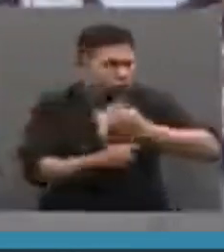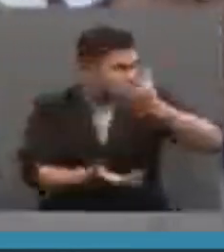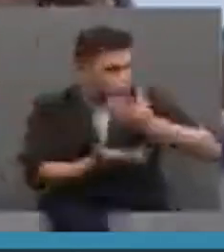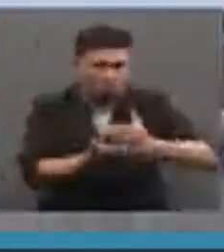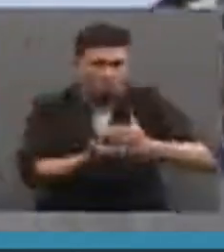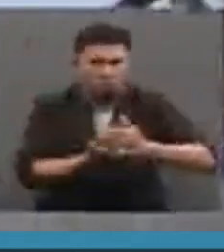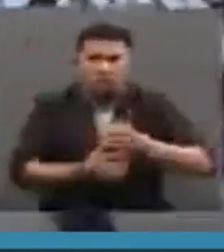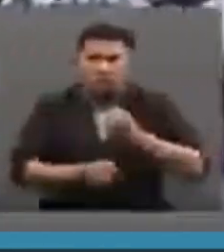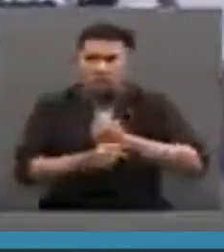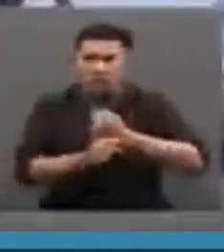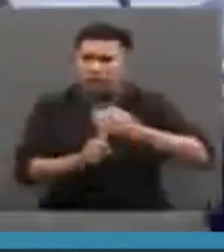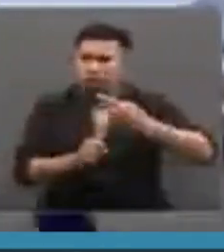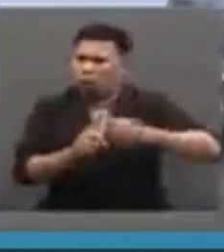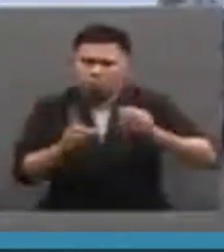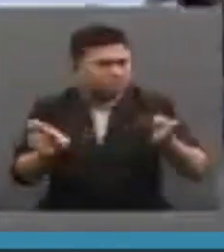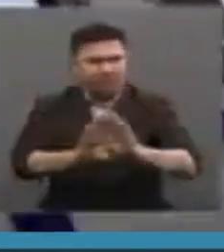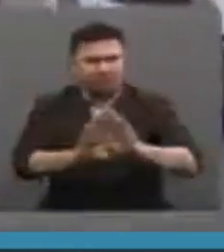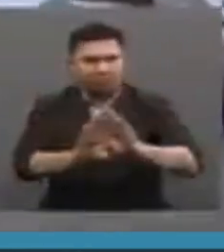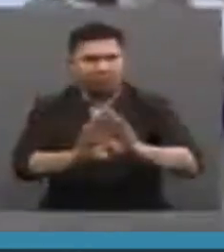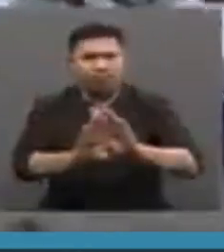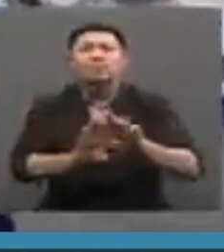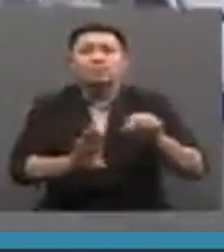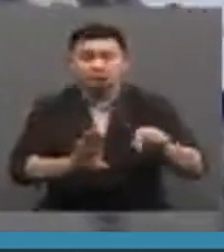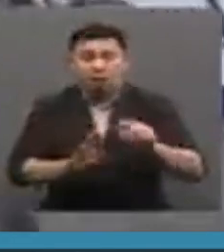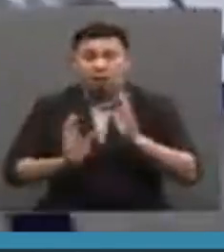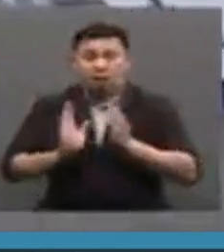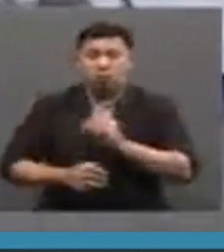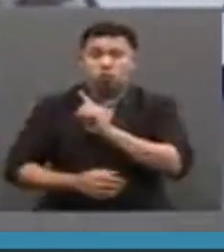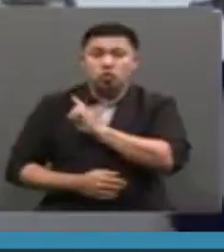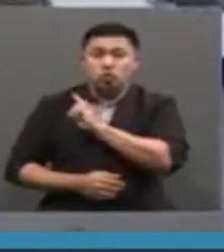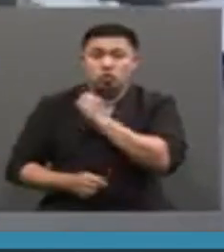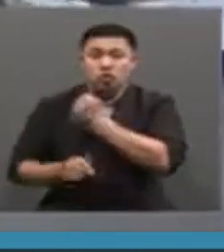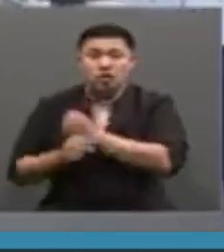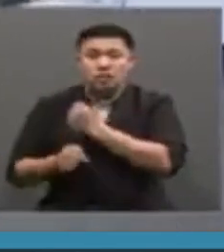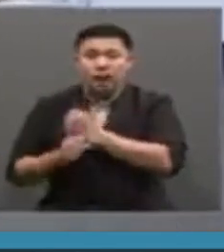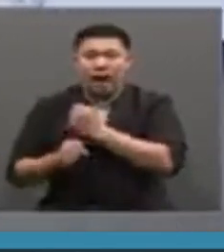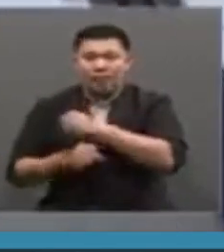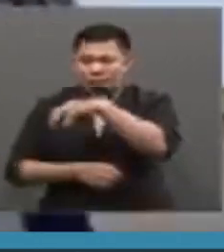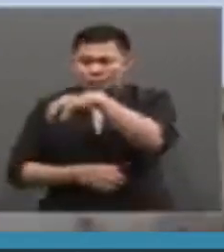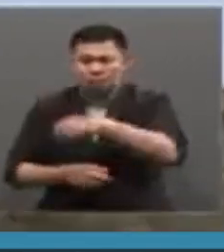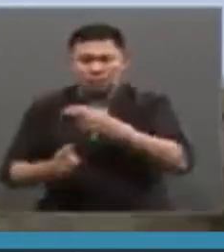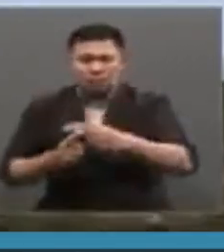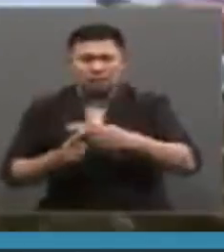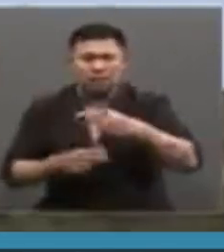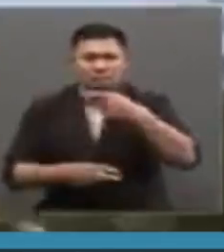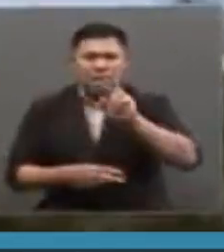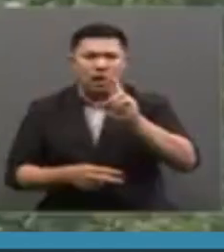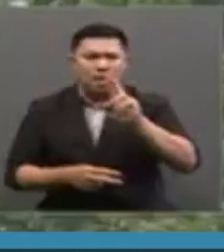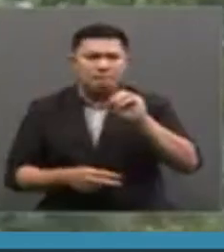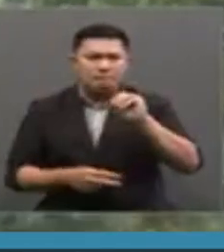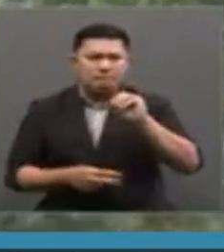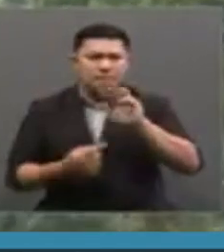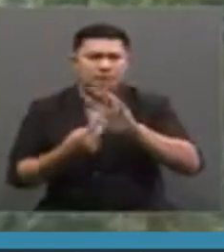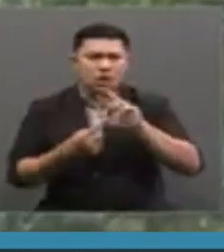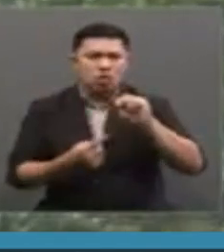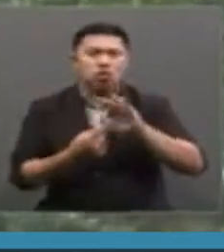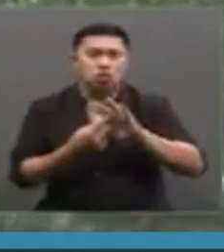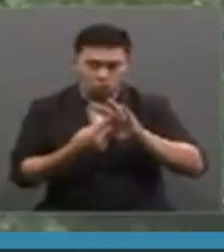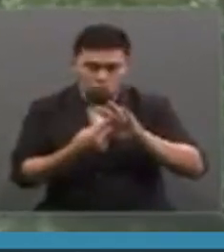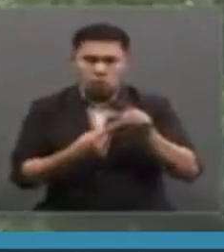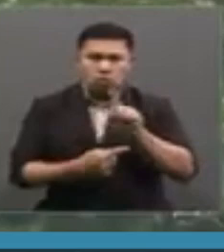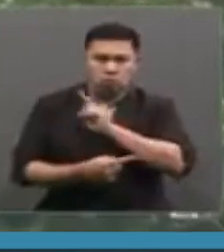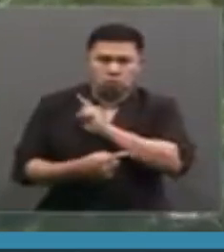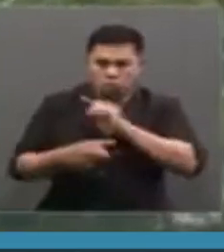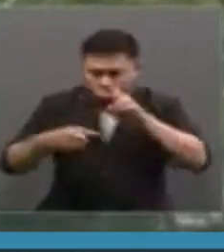วณต่างๆและจะติดตามสถานการณ์อย่างใกล้ชิดต่อไปจนกว่าจะมั่นใจว่าอยู่ในระดับที่ควบคุมได้ เมื่อมีเหตุการณ์แบ